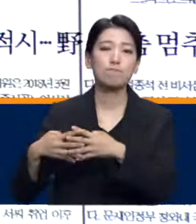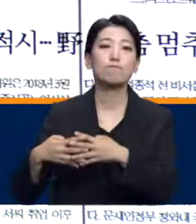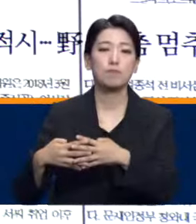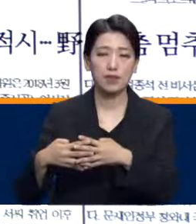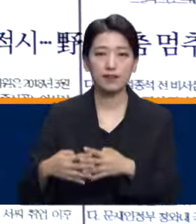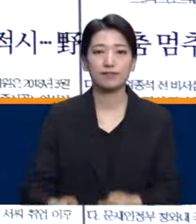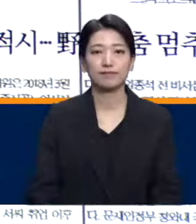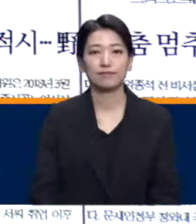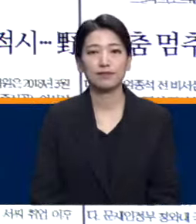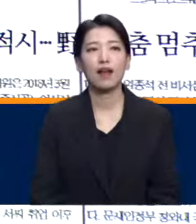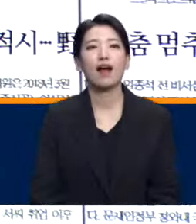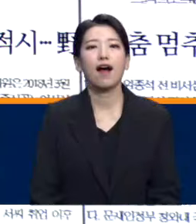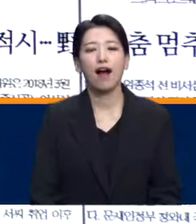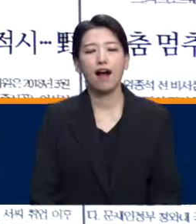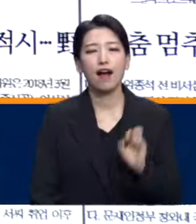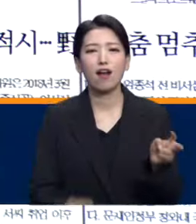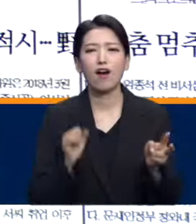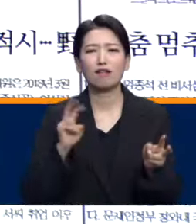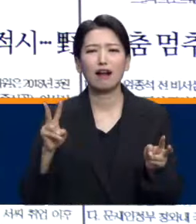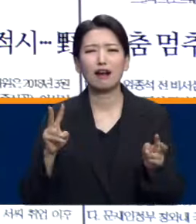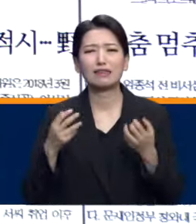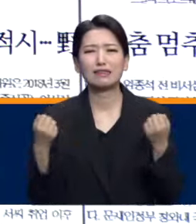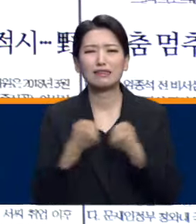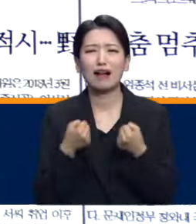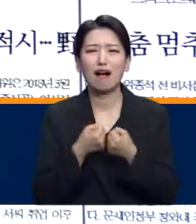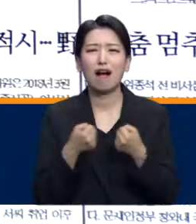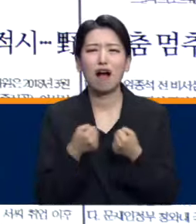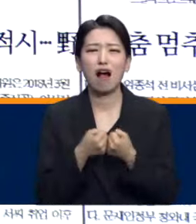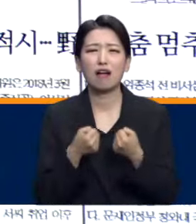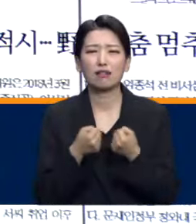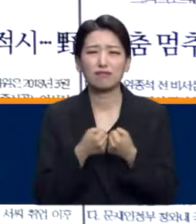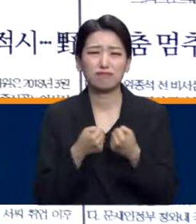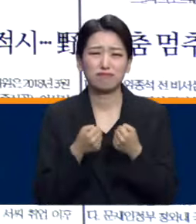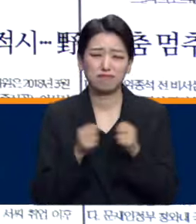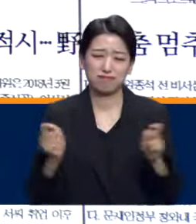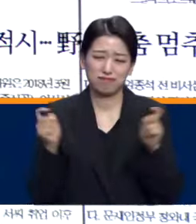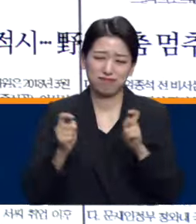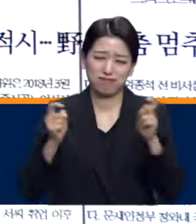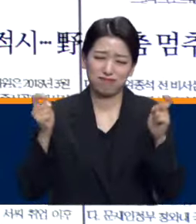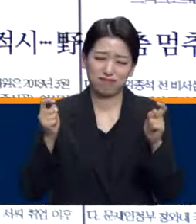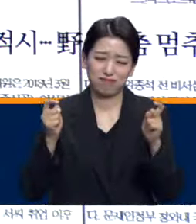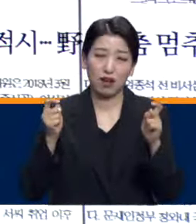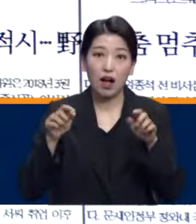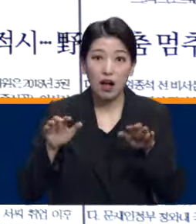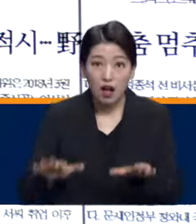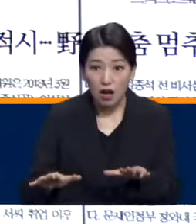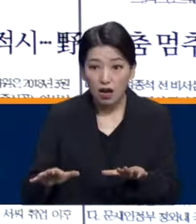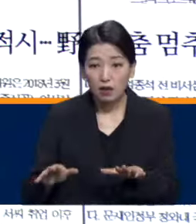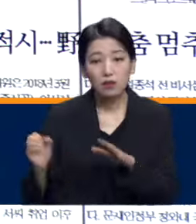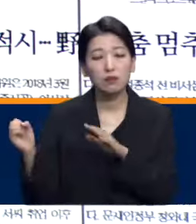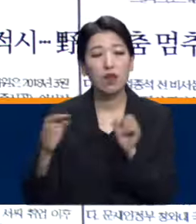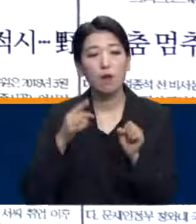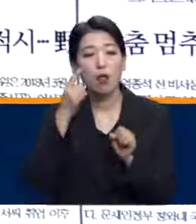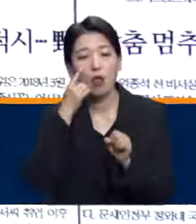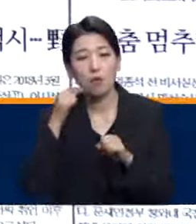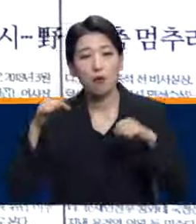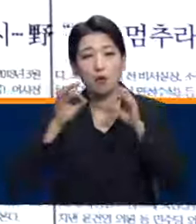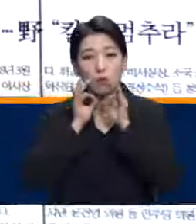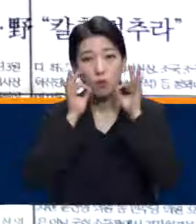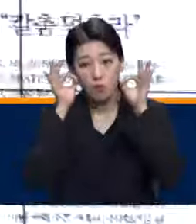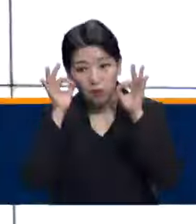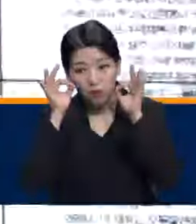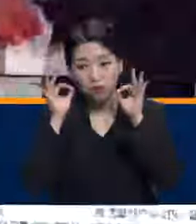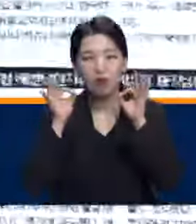물꼬를 텄다라는 얘기가 그래서 나옵니다. 근데 관련해서 다음 기사 같이 볼까요?